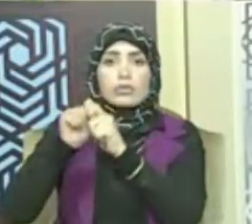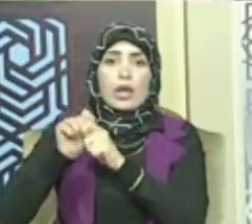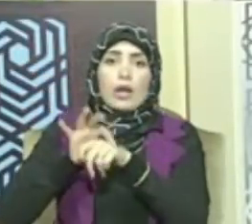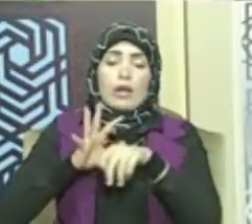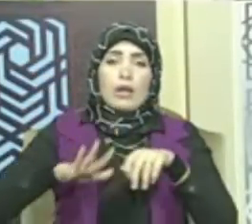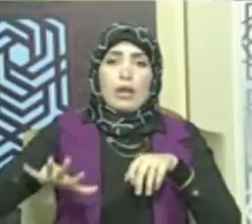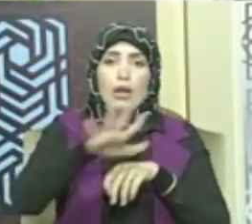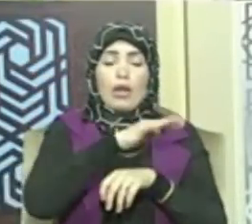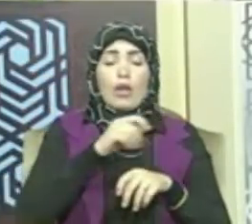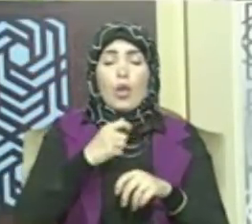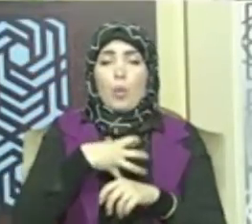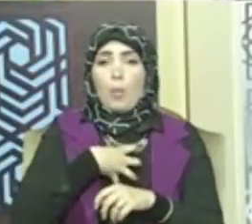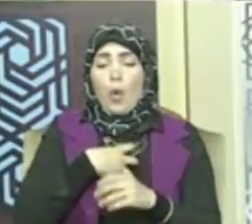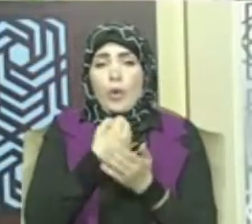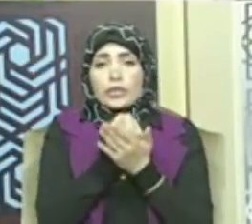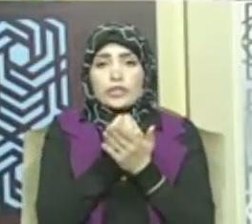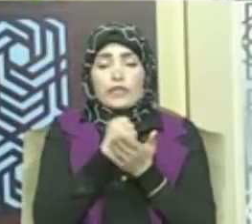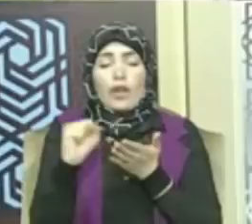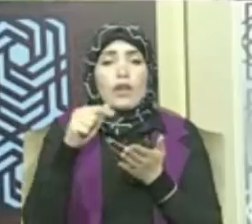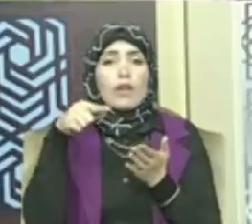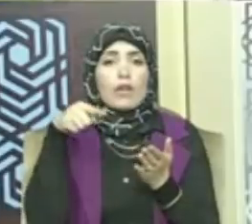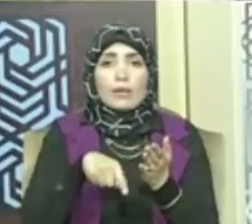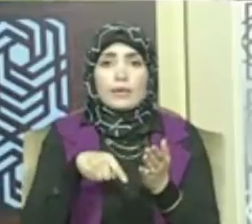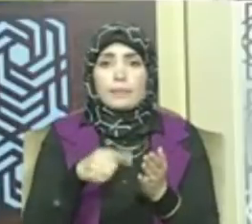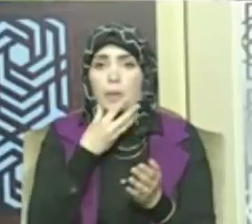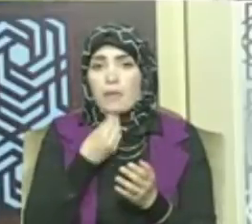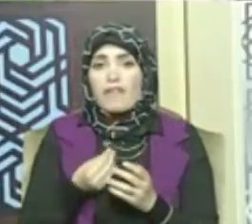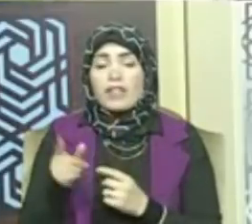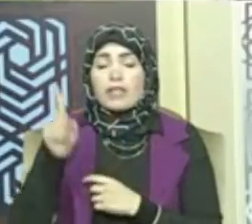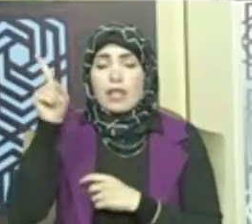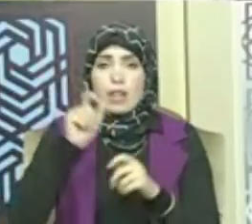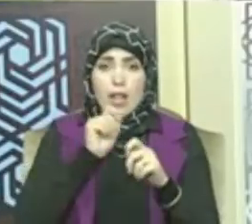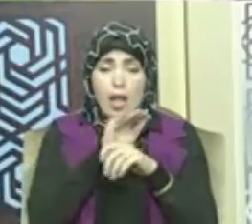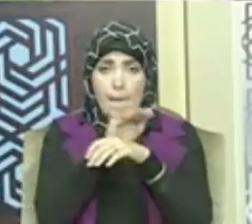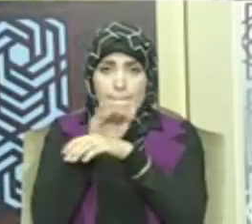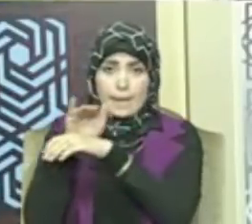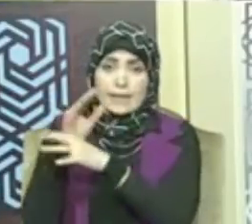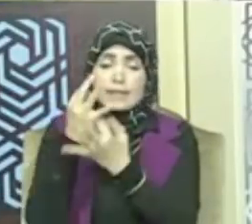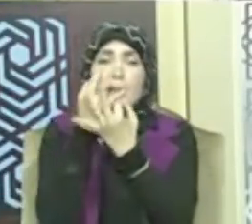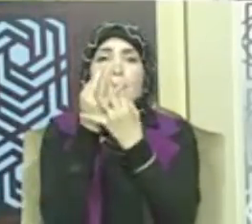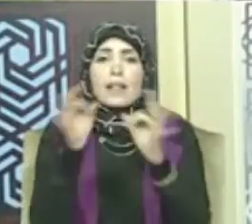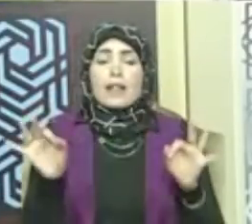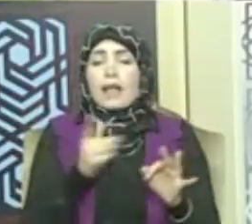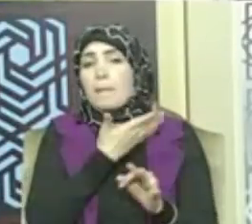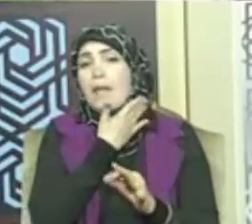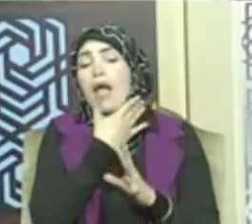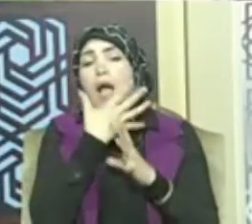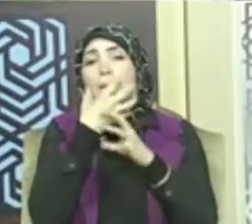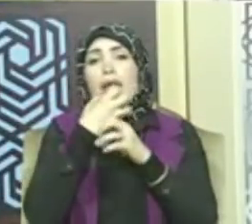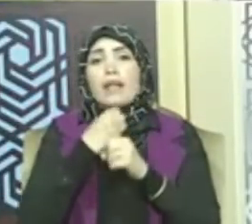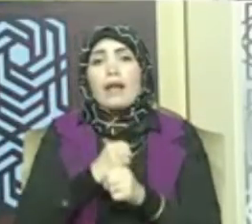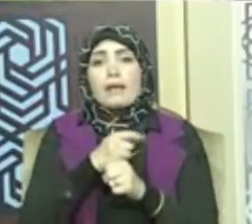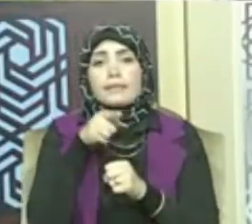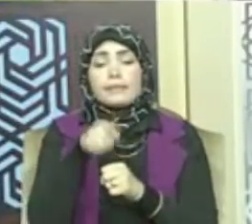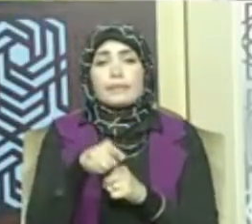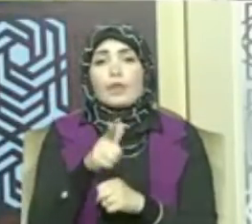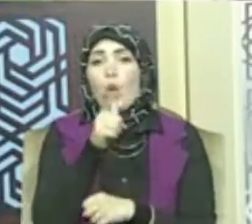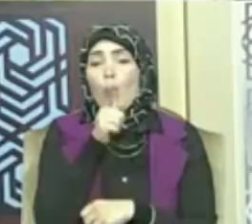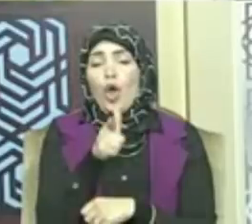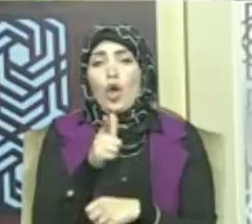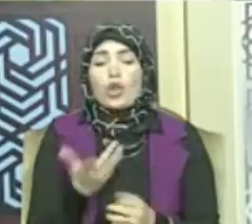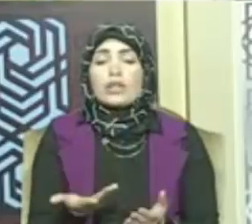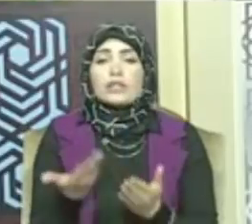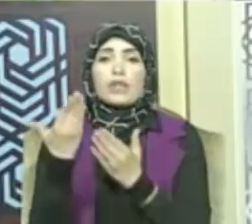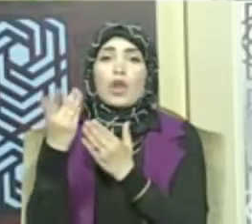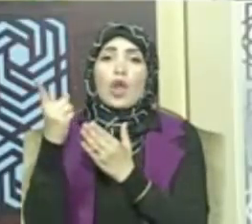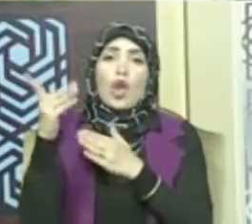الأمة وكشف الله به الغمة، بلغ الرسالة وأدى الأمانة، وقال